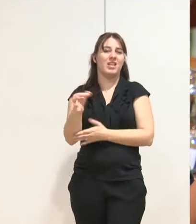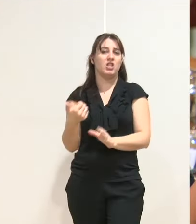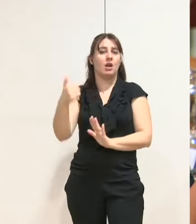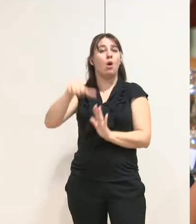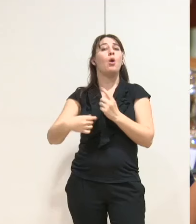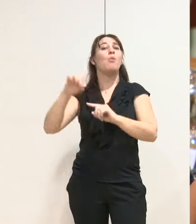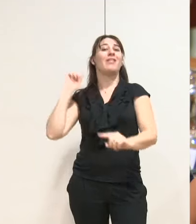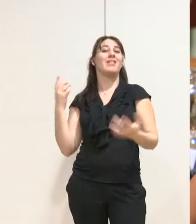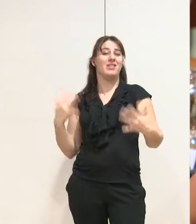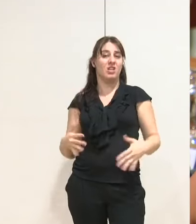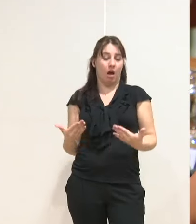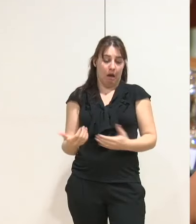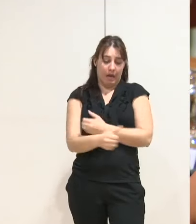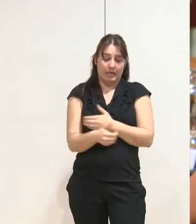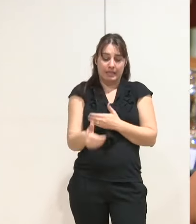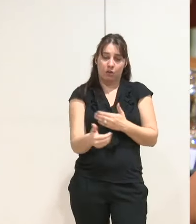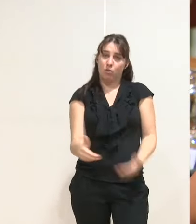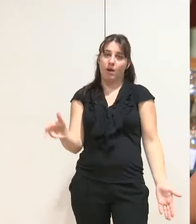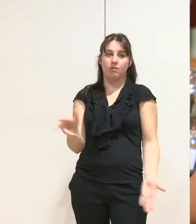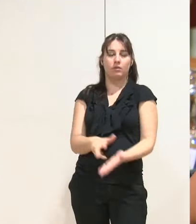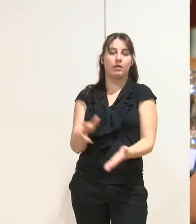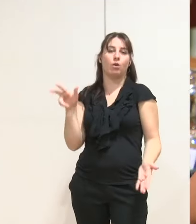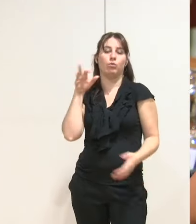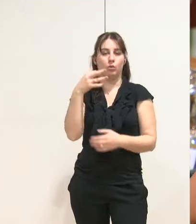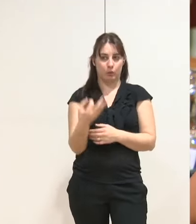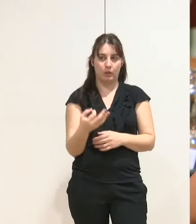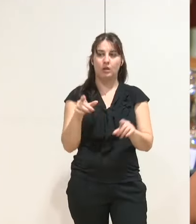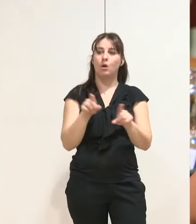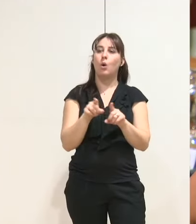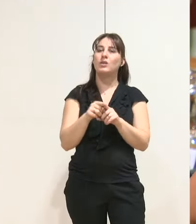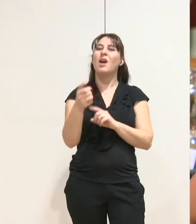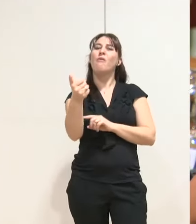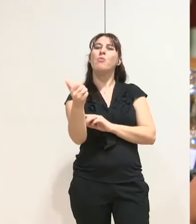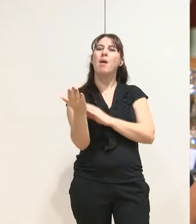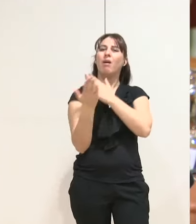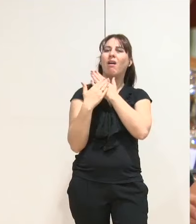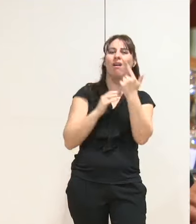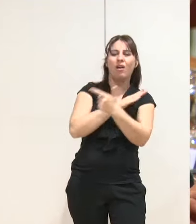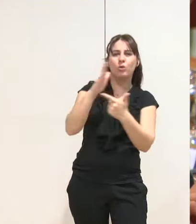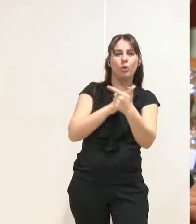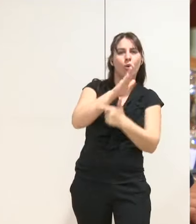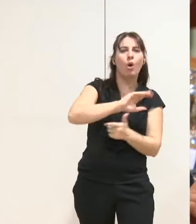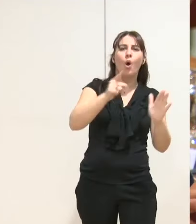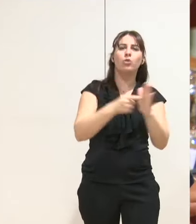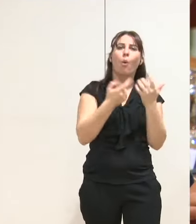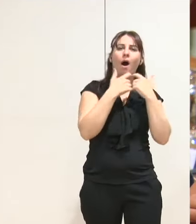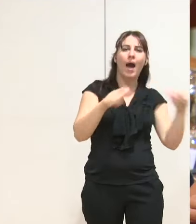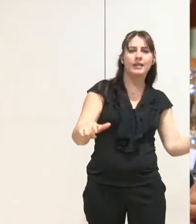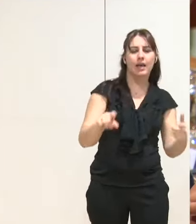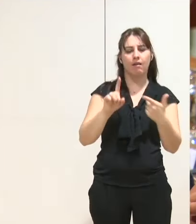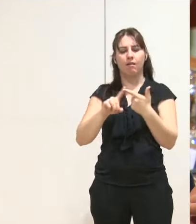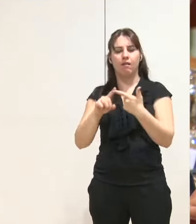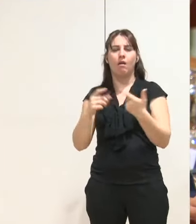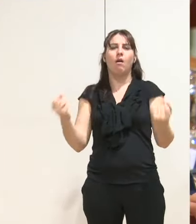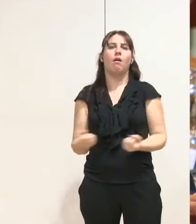l'adopterons cette semaine également et pour dire sur les deux aspects que vous soullignez à savoir l'accès au droit et l'action collective